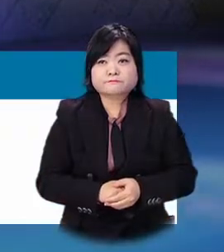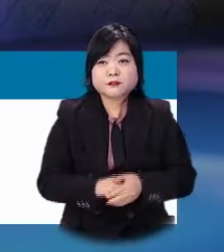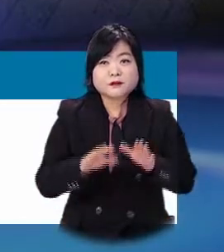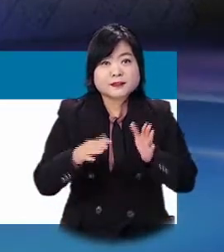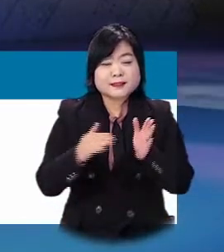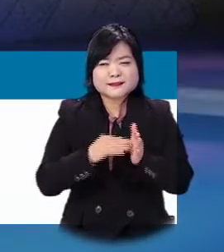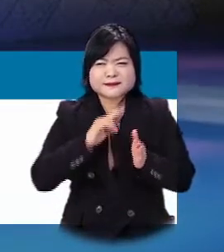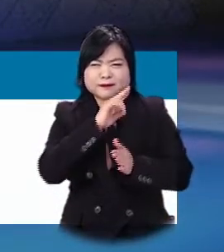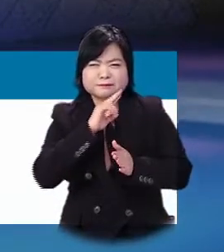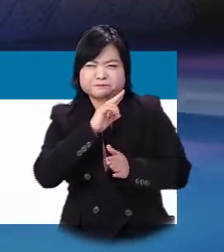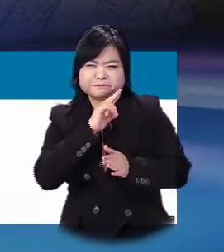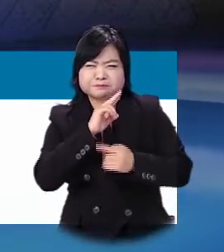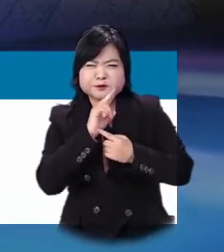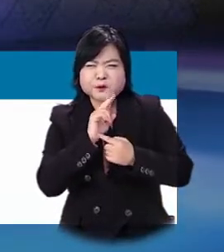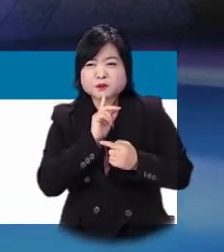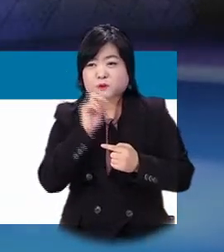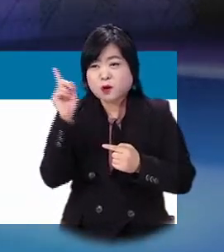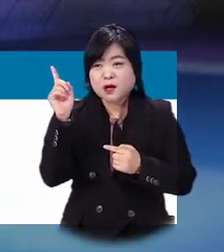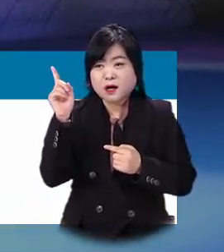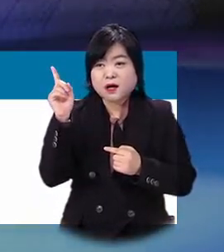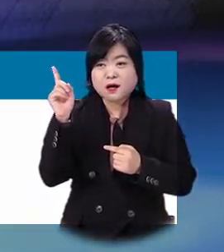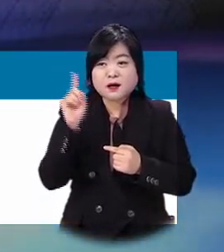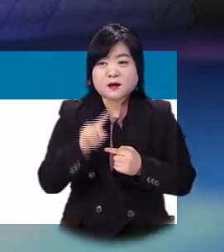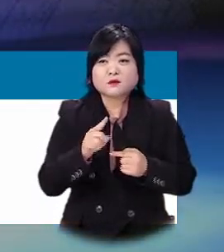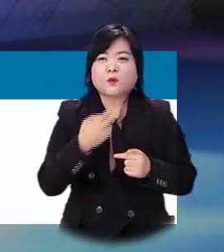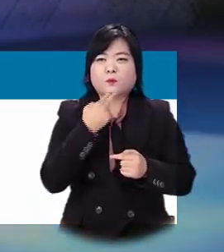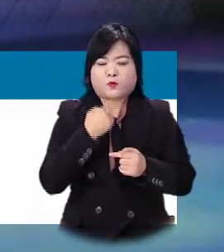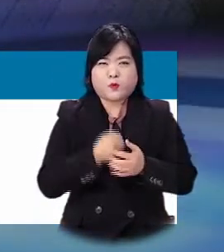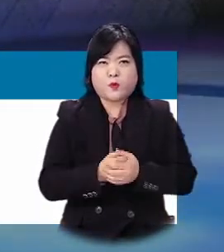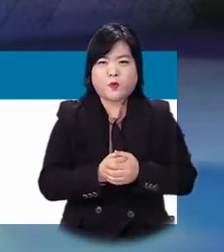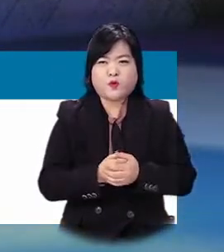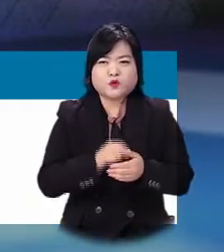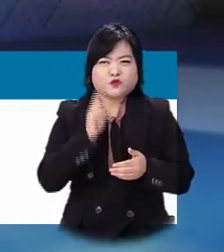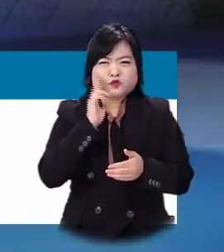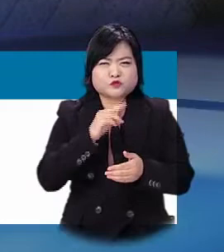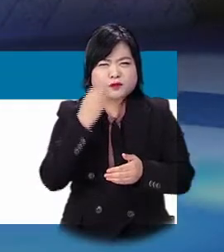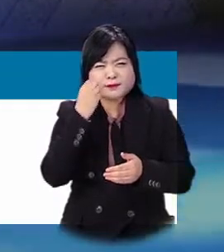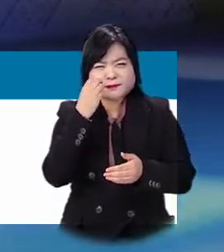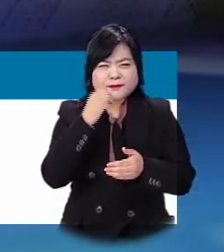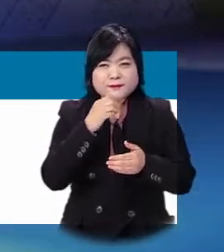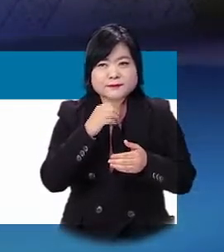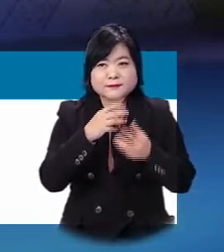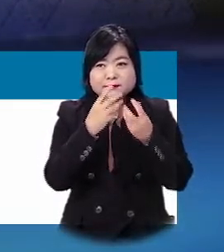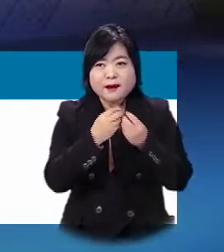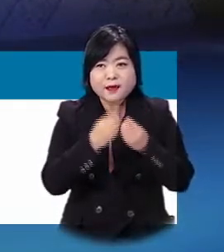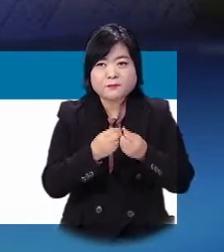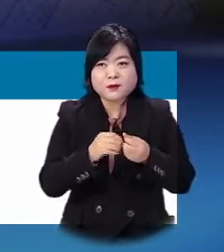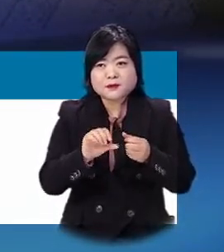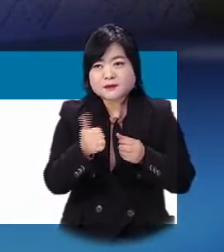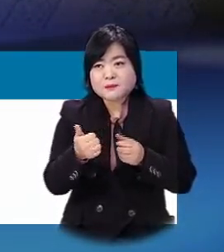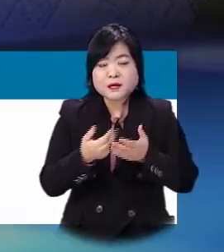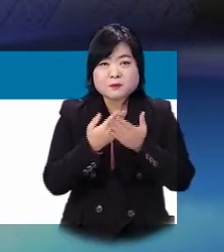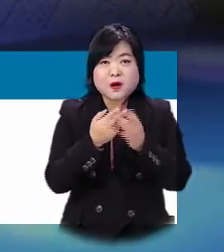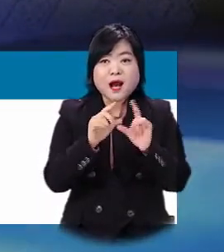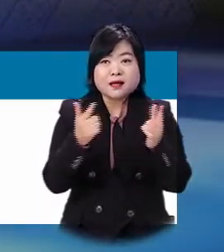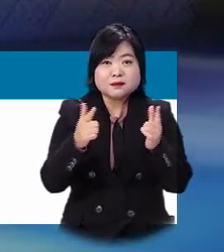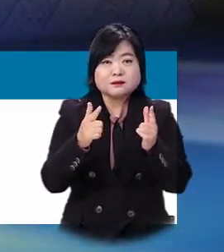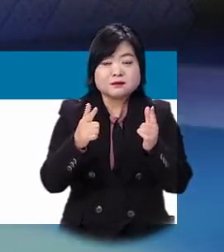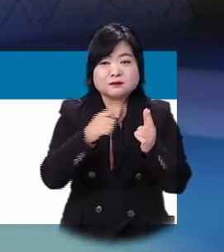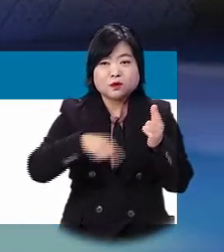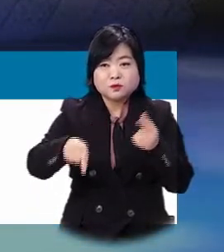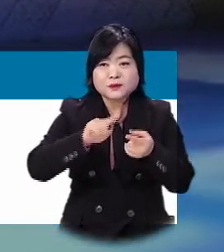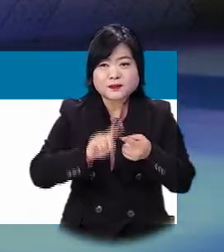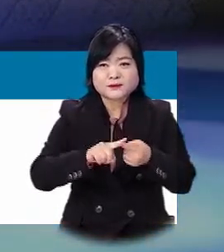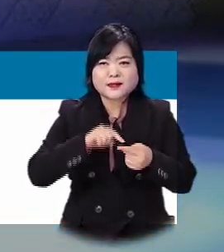현재까지는 의심 사례로 신고한 건은 일단은 없고요. 중대 이상 사례, 뭐 처방이나 입원이 아닌 경우들은